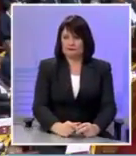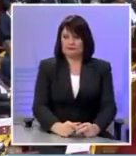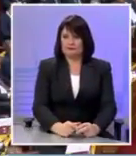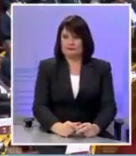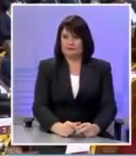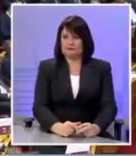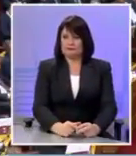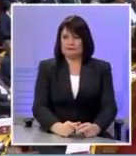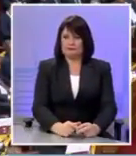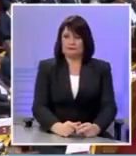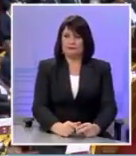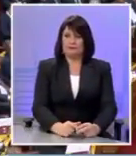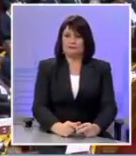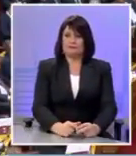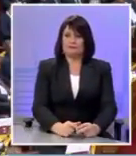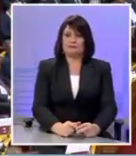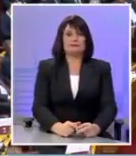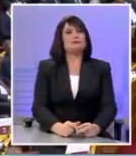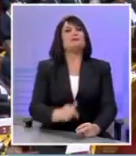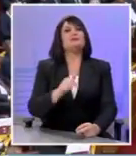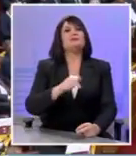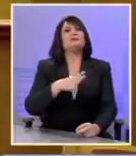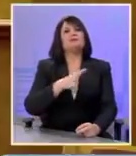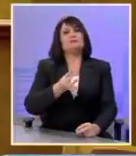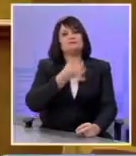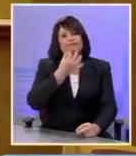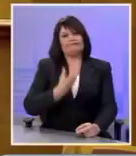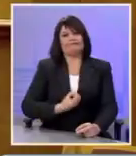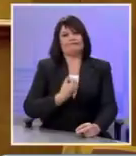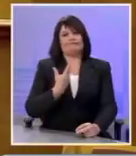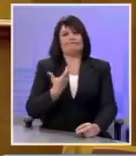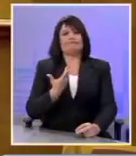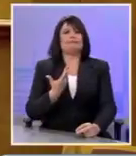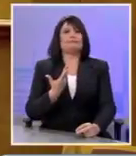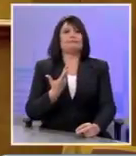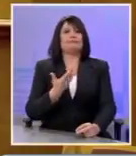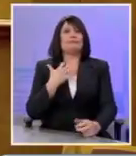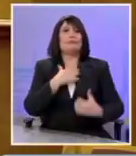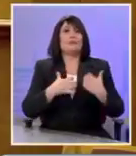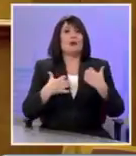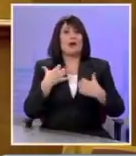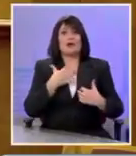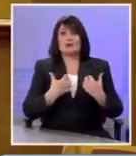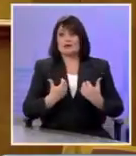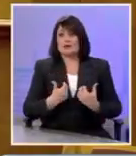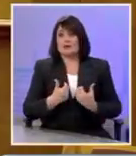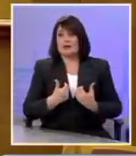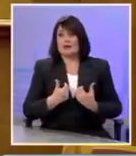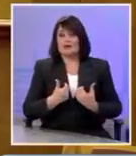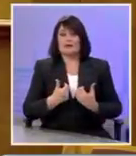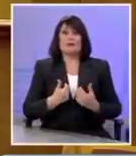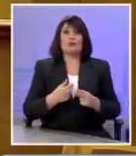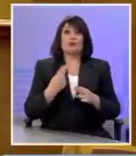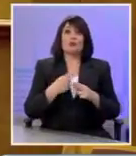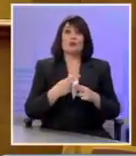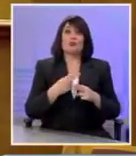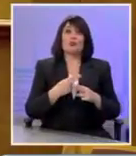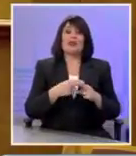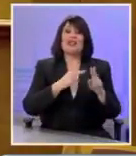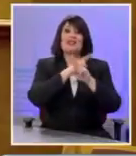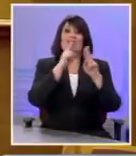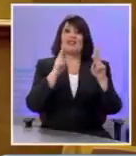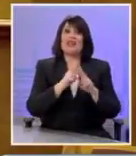Θέλω στο σημείο αυτό να εκφράσω την έντονη ανησυχία μας για το μεγάλο